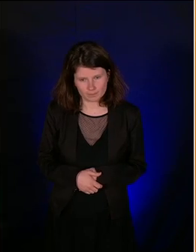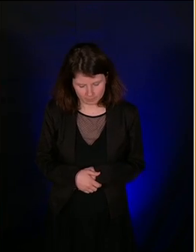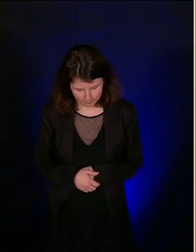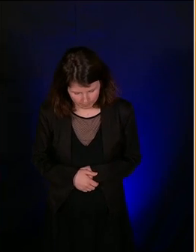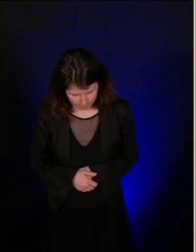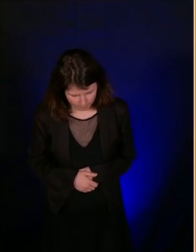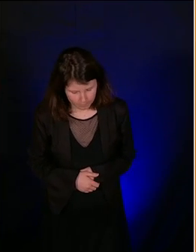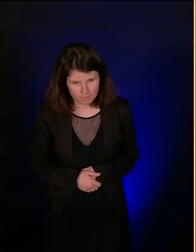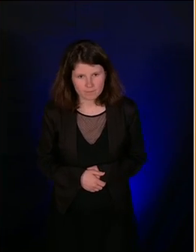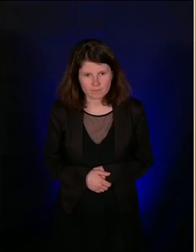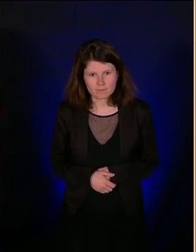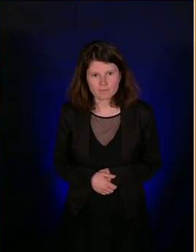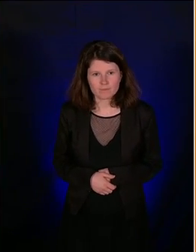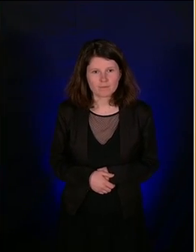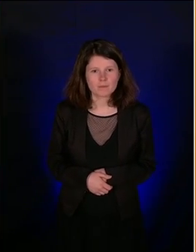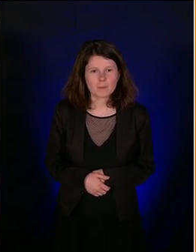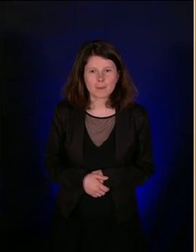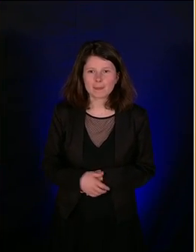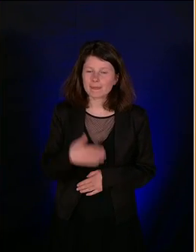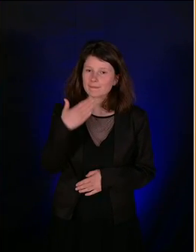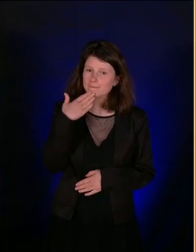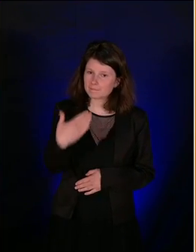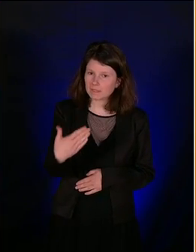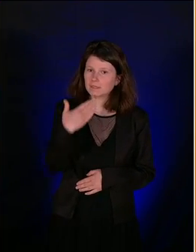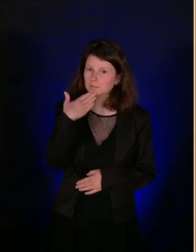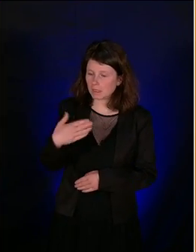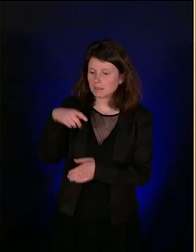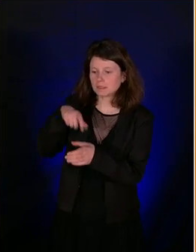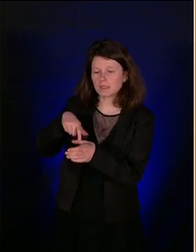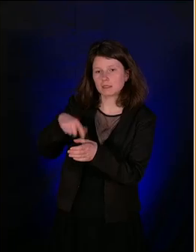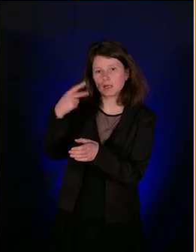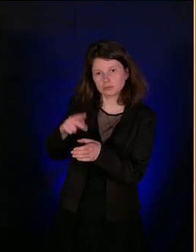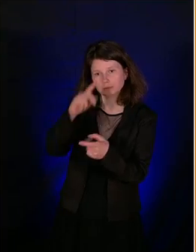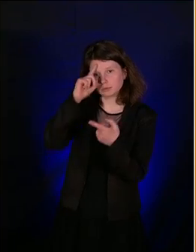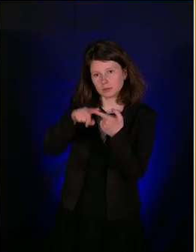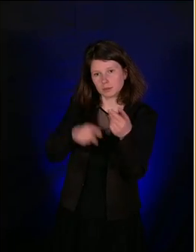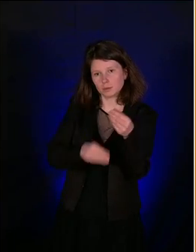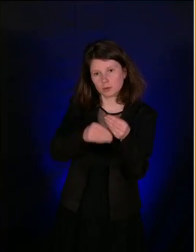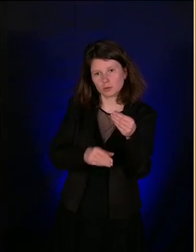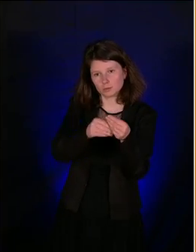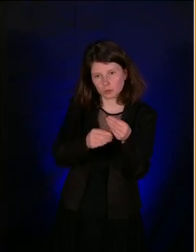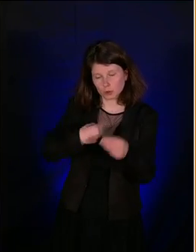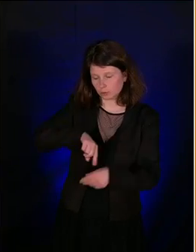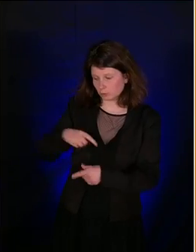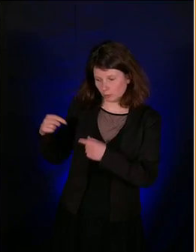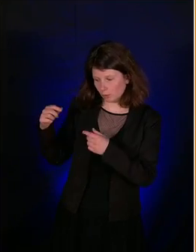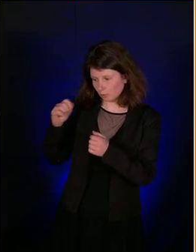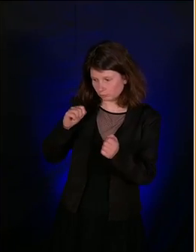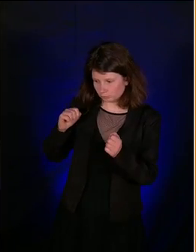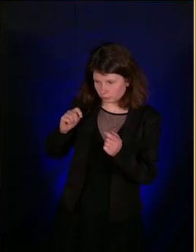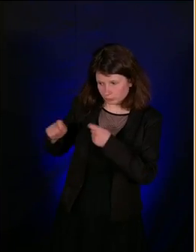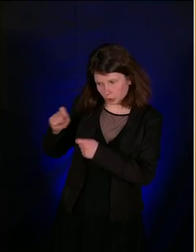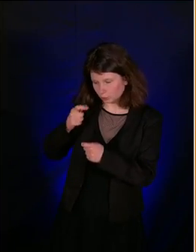oui merci camarade merci à ton syndicat pour l'amendement donc on s'est consulté on est pour retenir cet